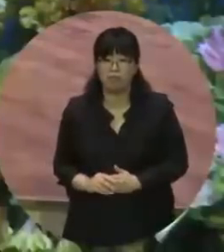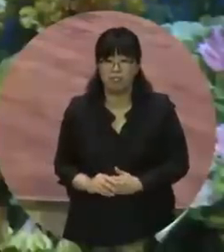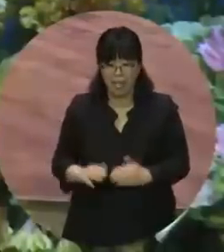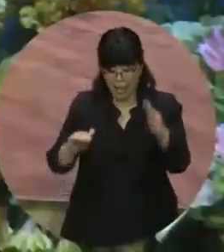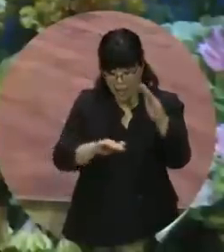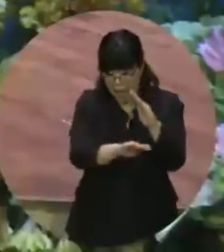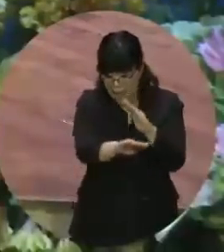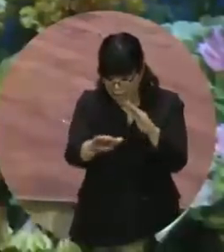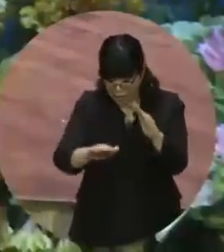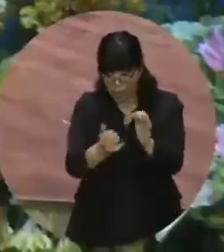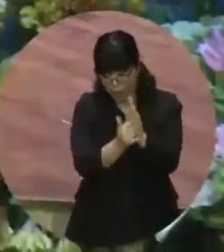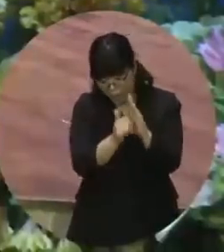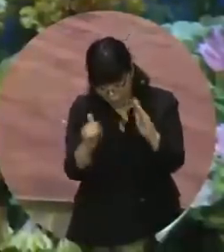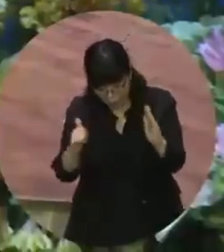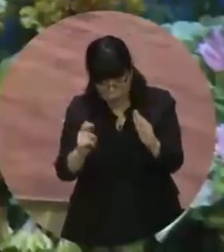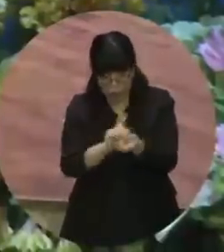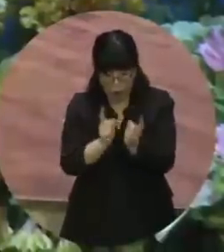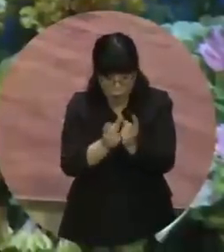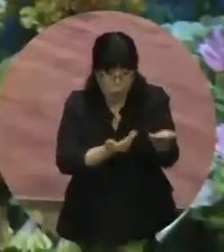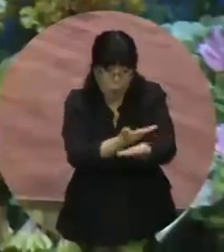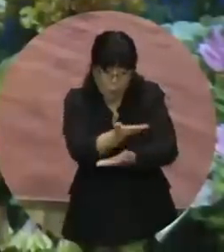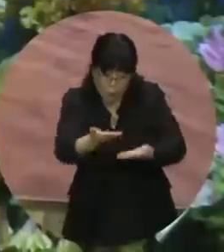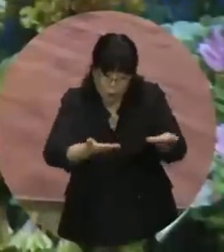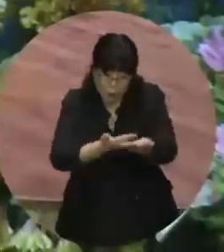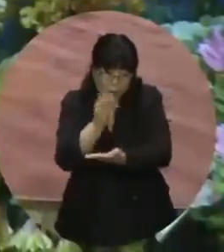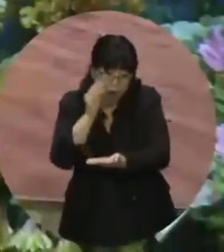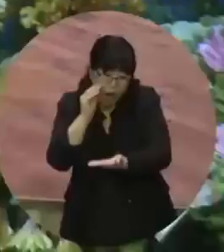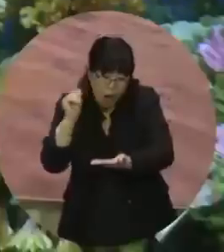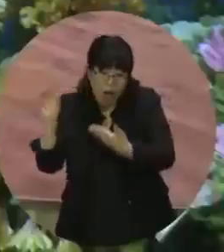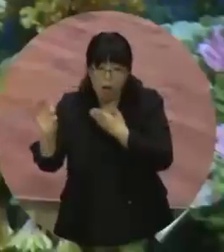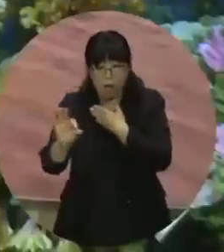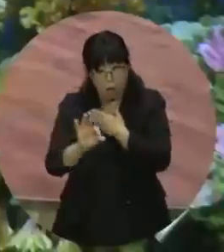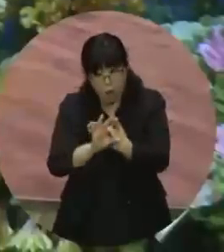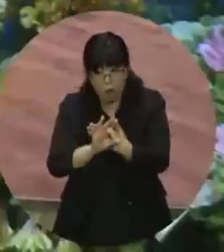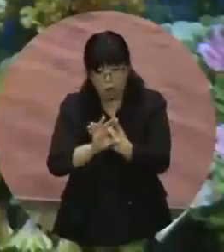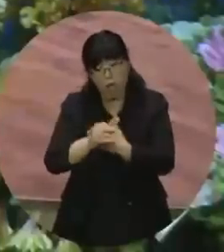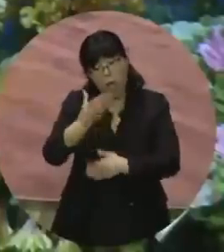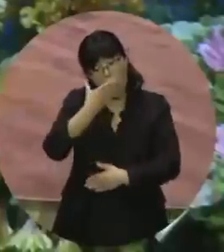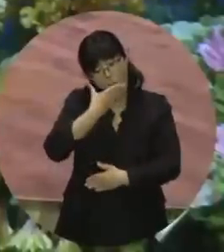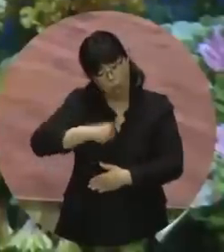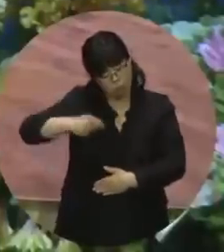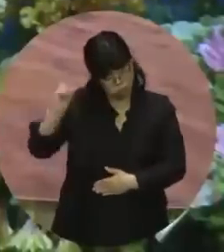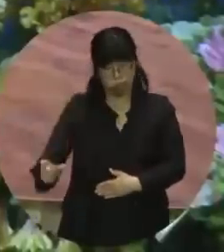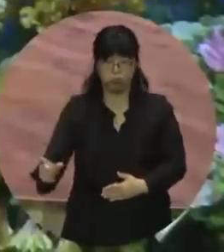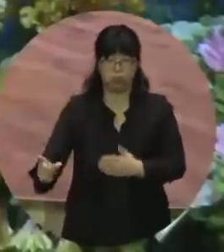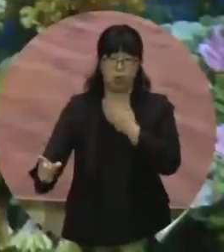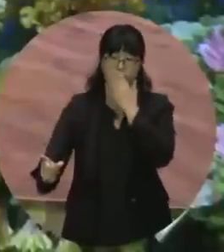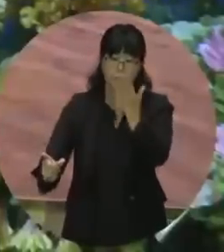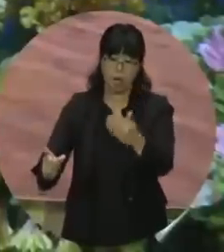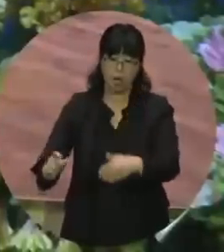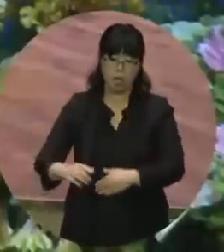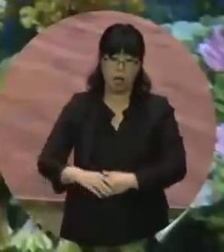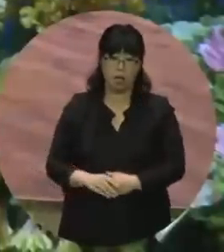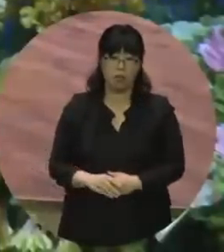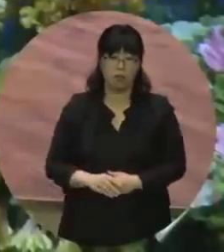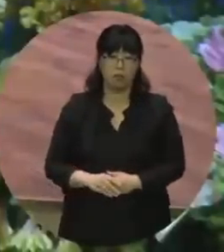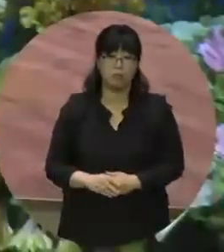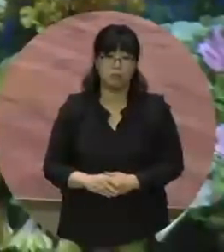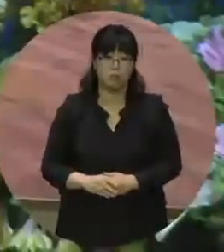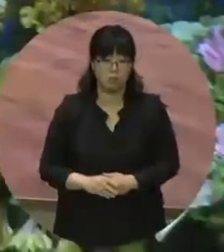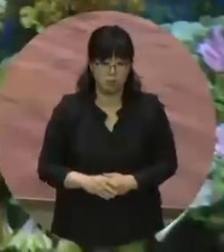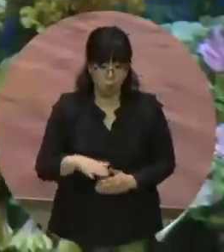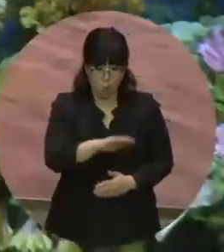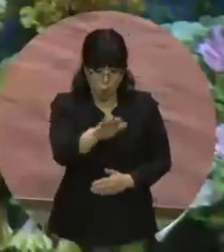찾아와요. 무너지지 않는 행복. 그 자식들하고 벌써 이 보름이 된다는 대단한 건강한